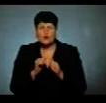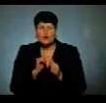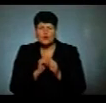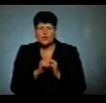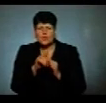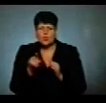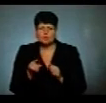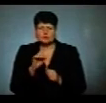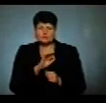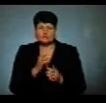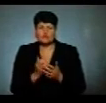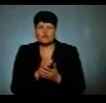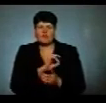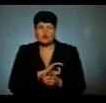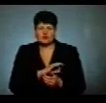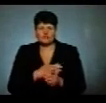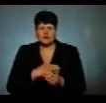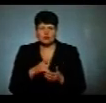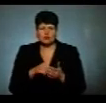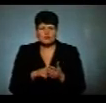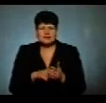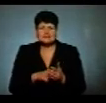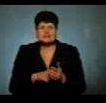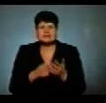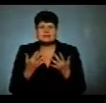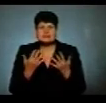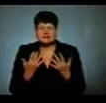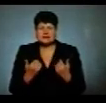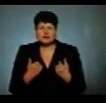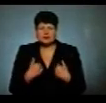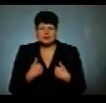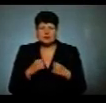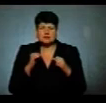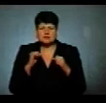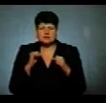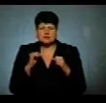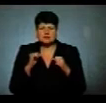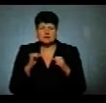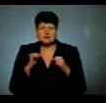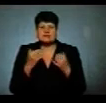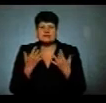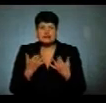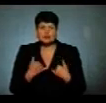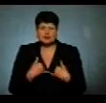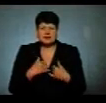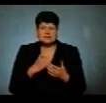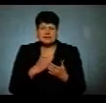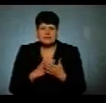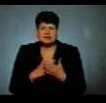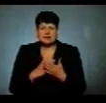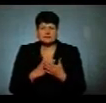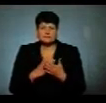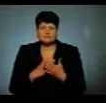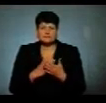в нашому місті. Скажіть, будь ласочка, скільки в нас хоч, може сяде до вас запитання, скільки в нас є апаратів